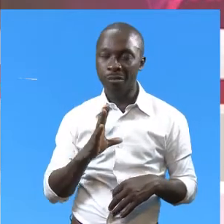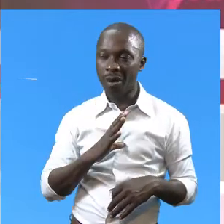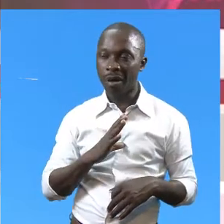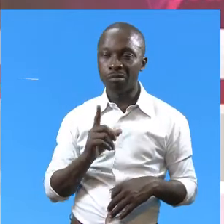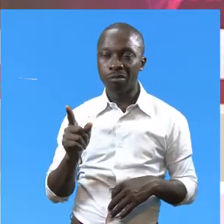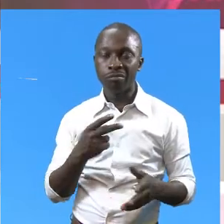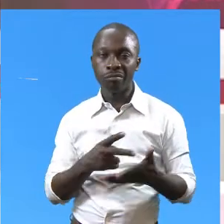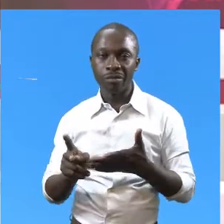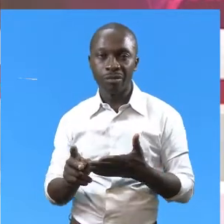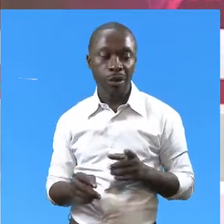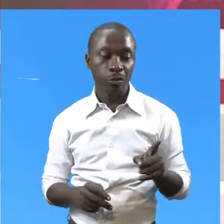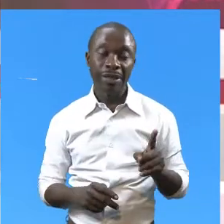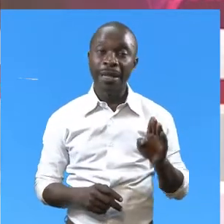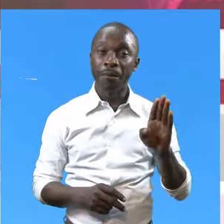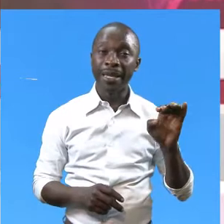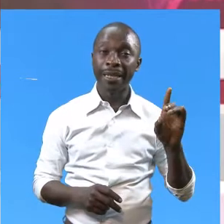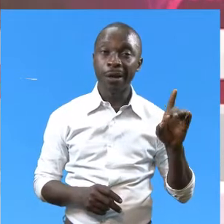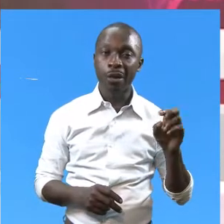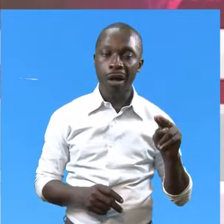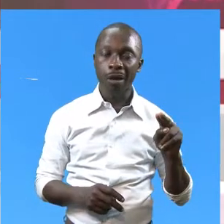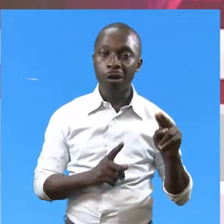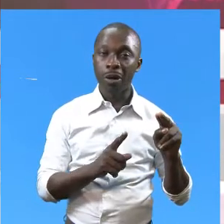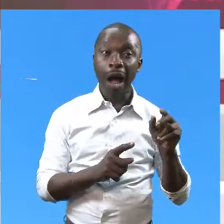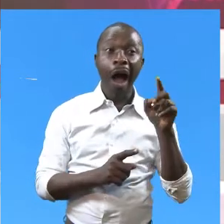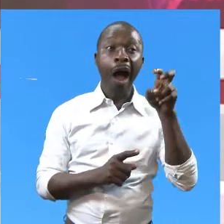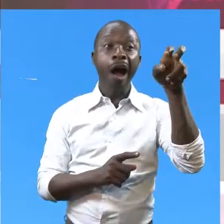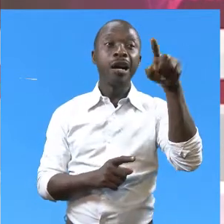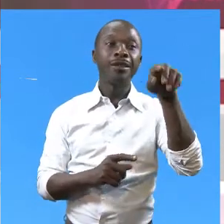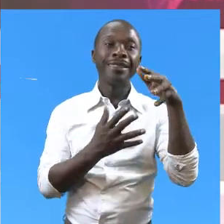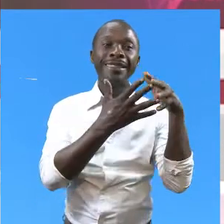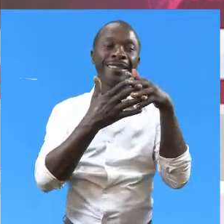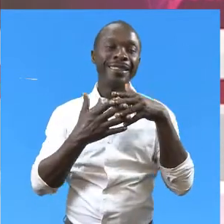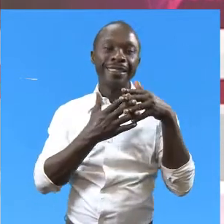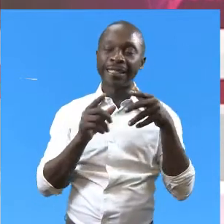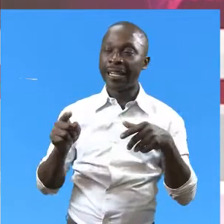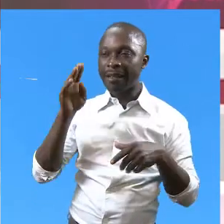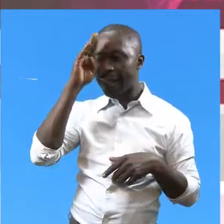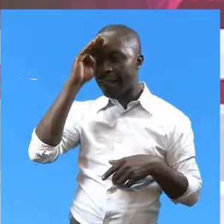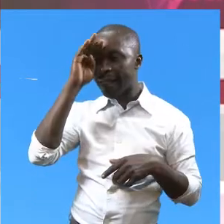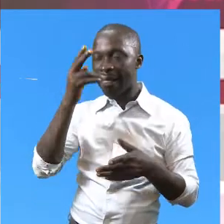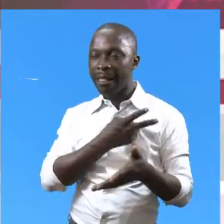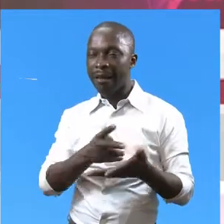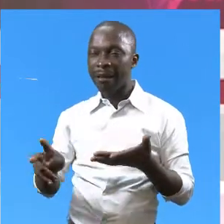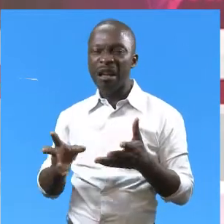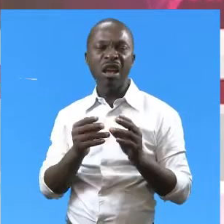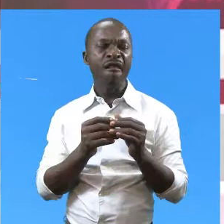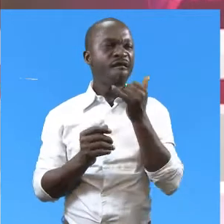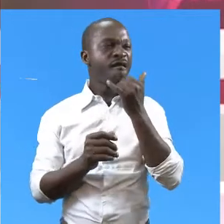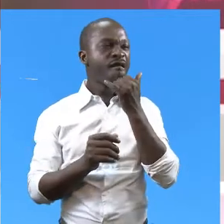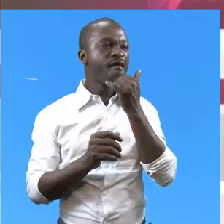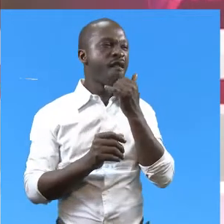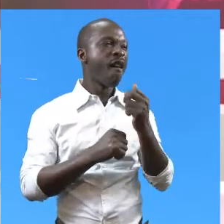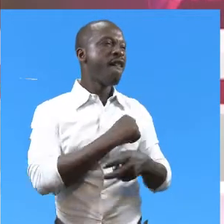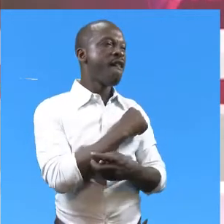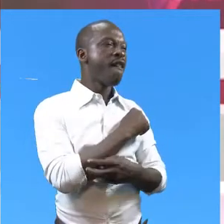le 46e président des États-Unis, tandis que le monde entier adresse ses félicitations au nouveau président Donald Trump, qui conteste les résultats